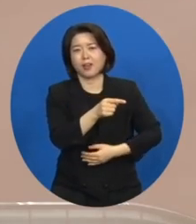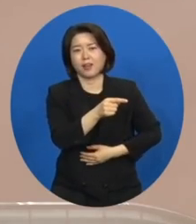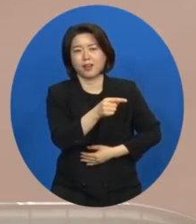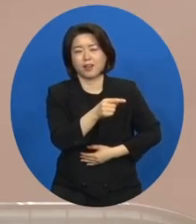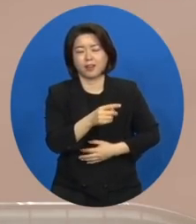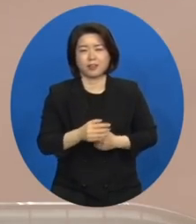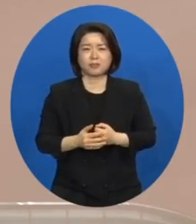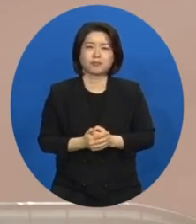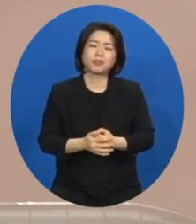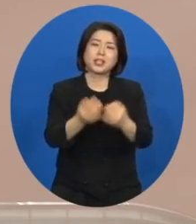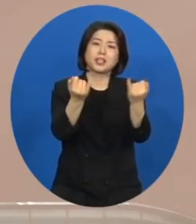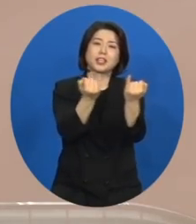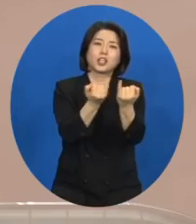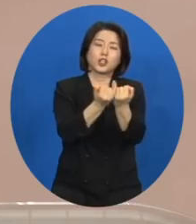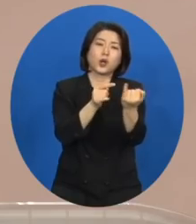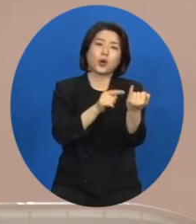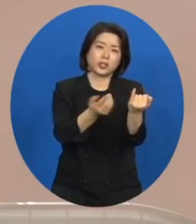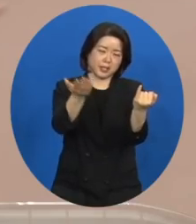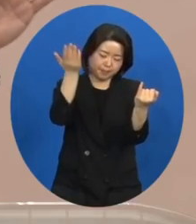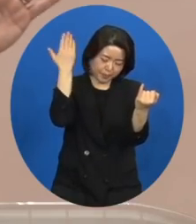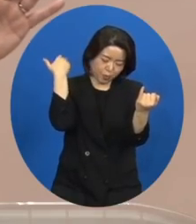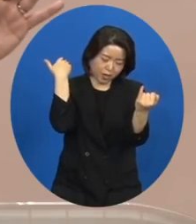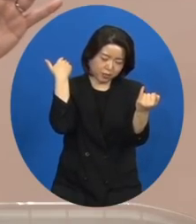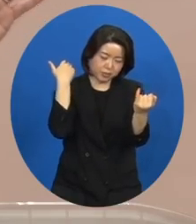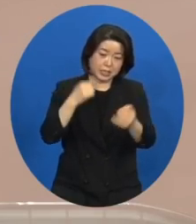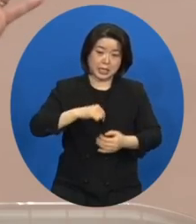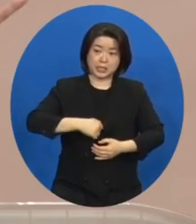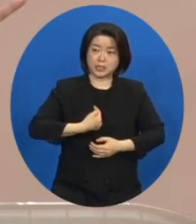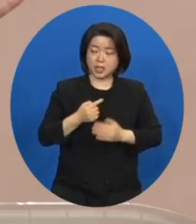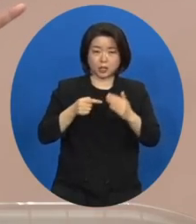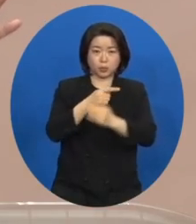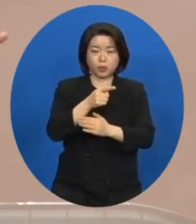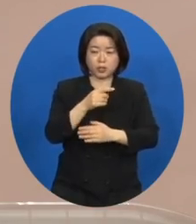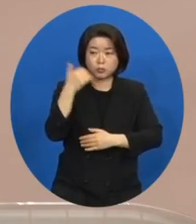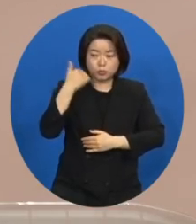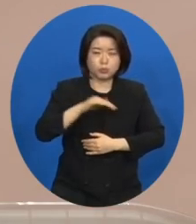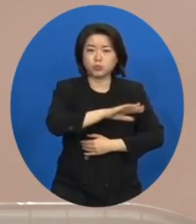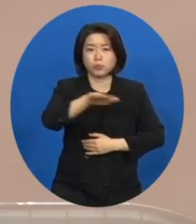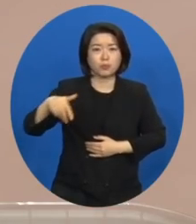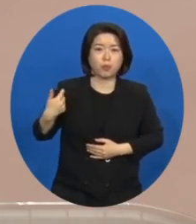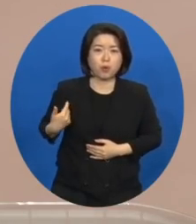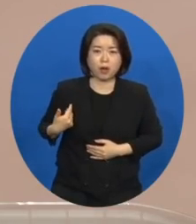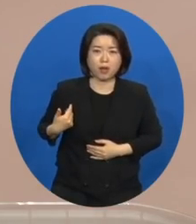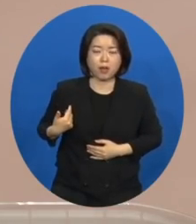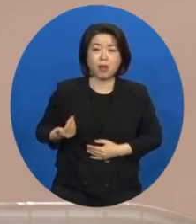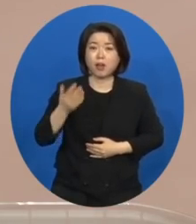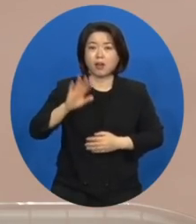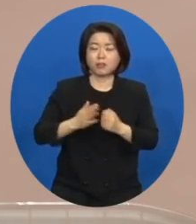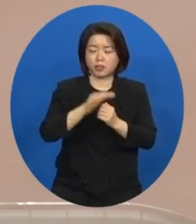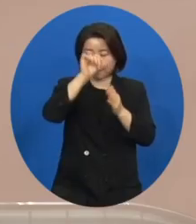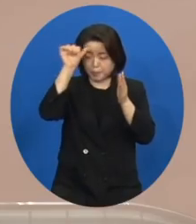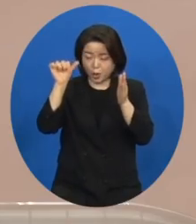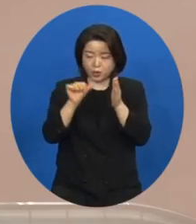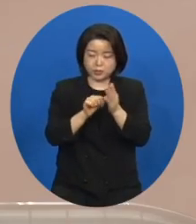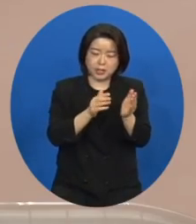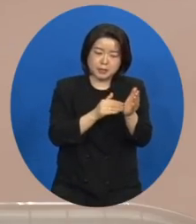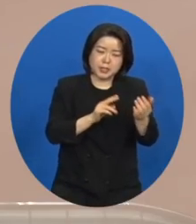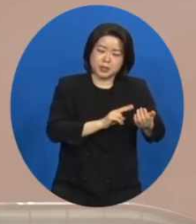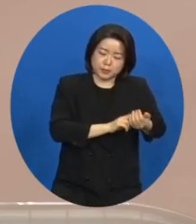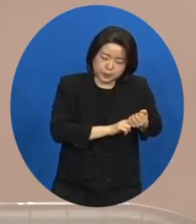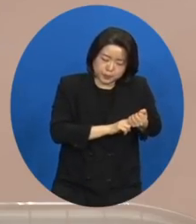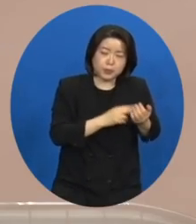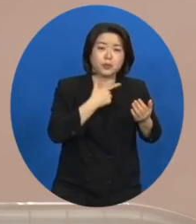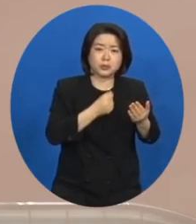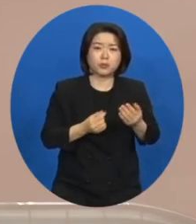이 여인 의 가 거는 본인 말고는 아무도 모르는 과 거였습니다 근데 평생토록 감추고 싶고 정말